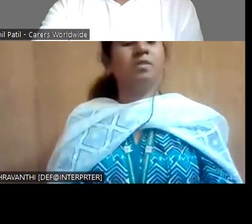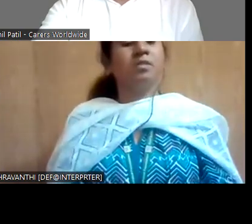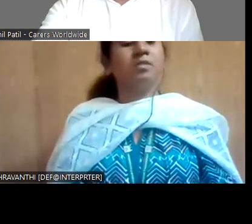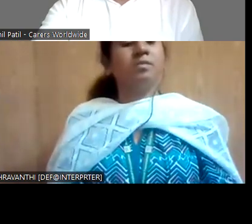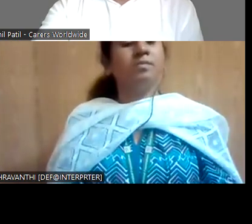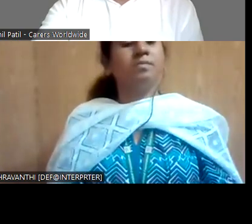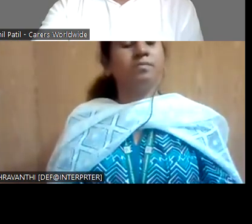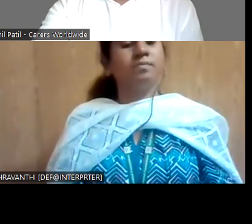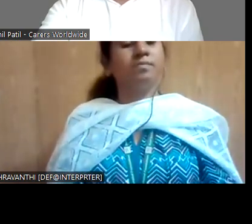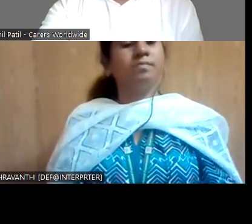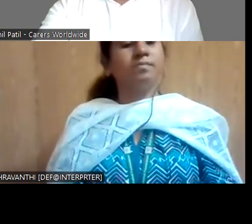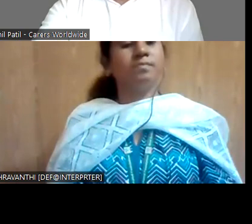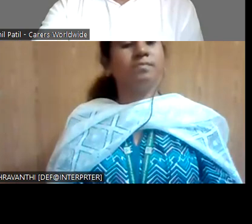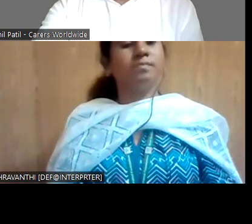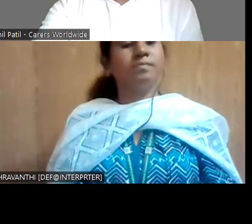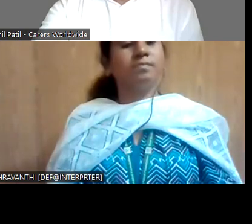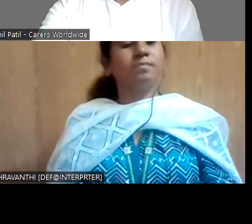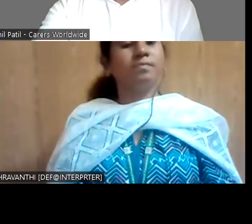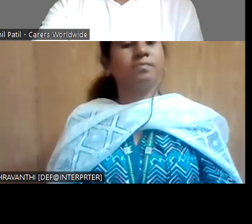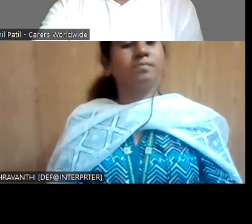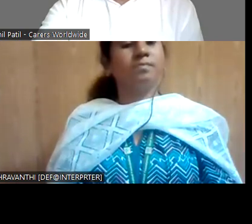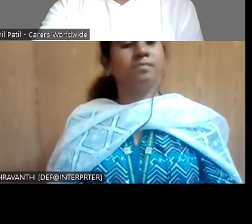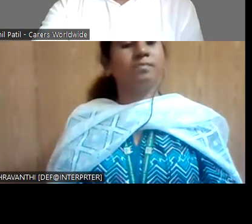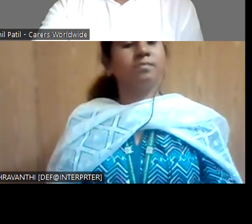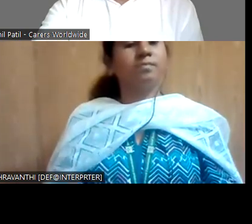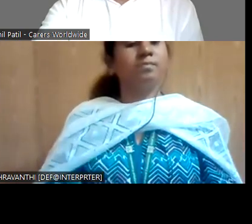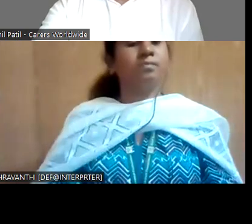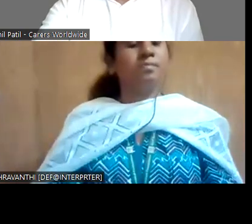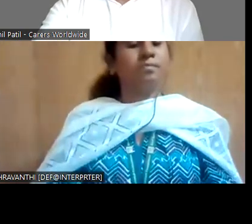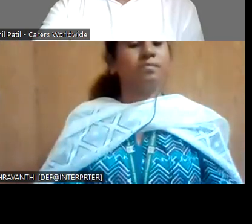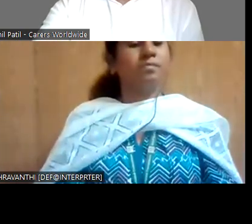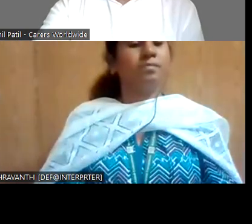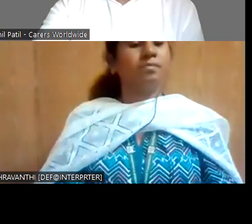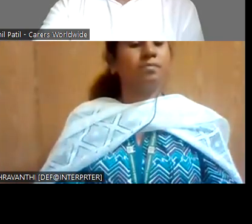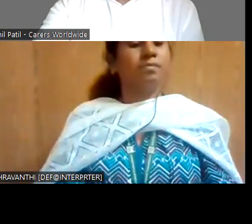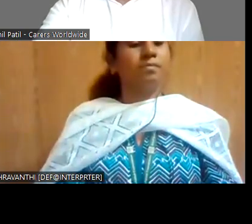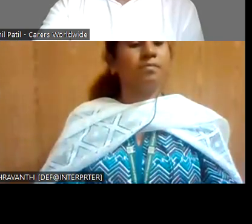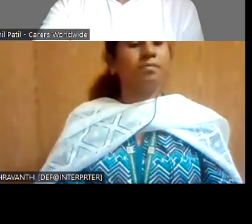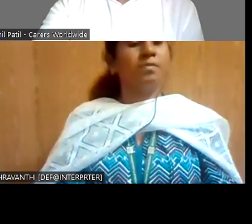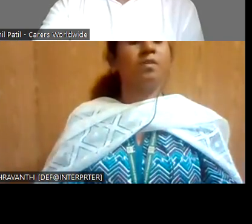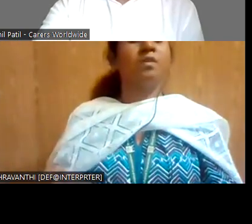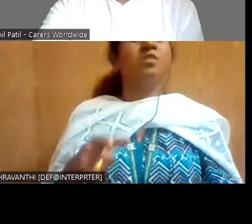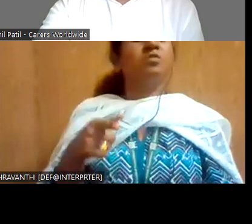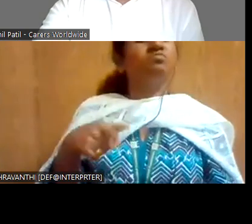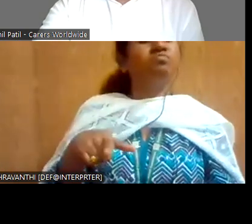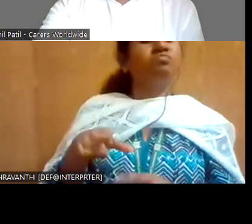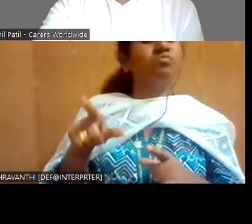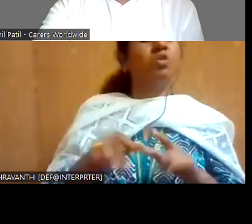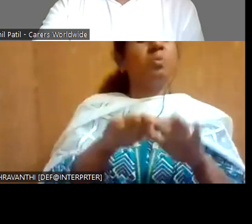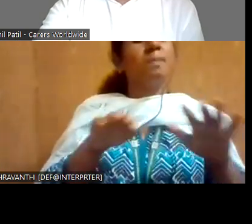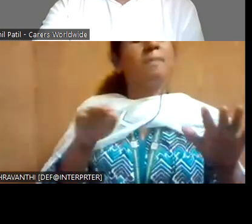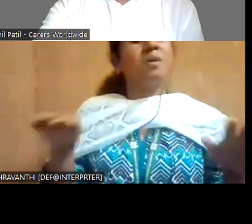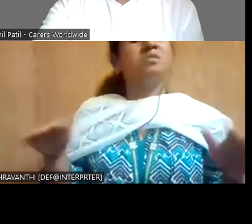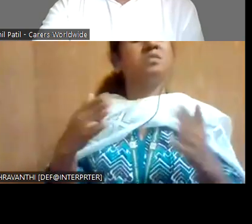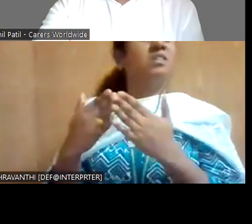जरूरी नहीं है कि किसी के पास बहुत सारे पैसे हो, बहुत बड़ा ट्रस्ट हो, बट जो कुछ है वो बच्चे के लिए वो अरेंज करना, किन